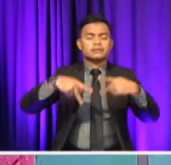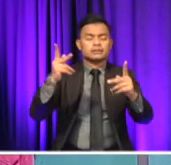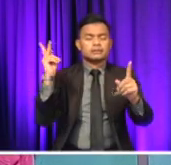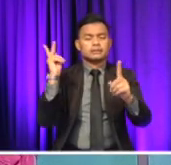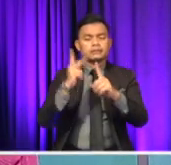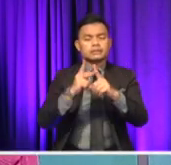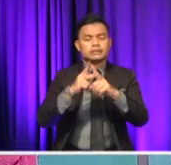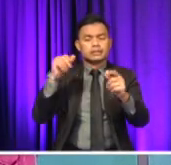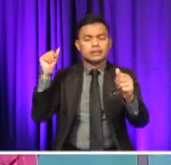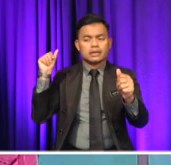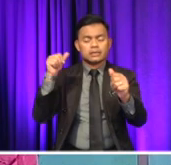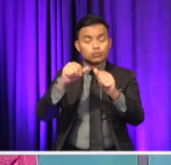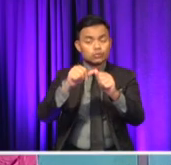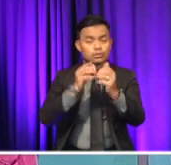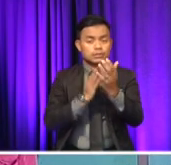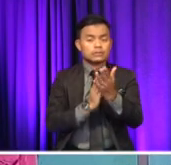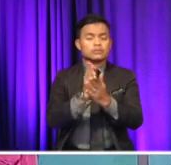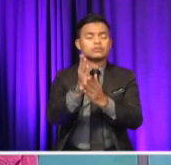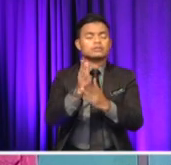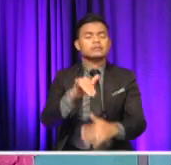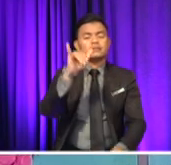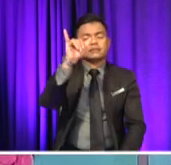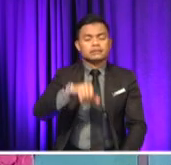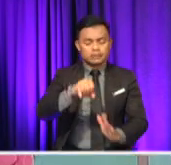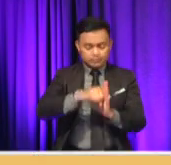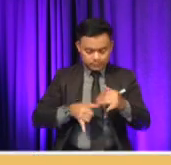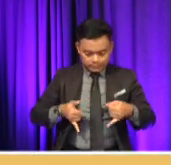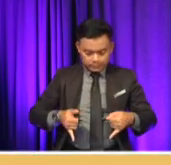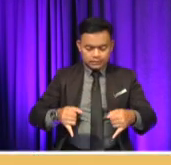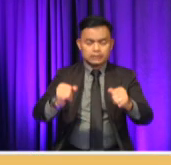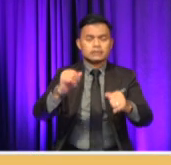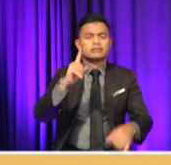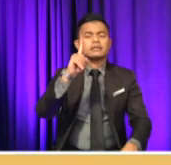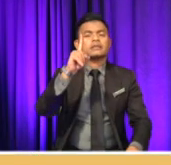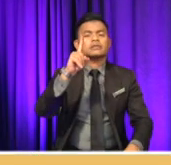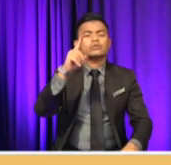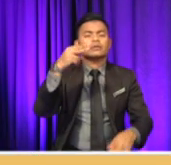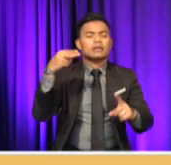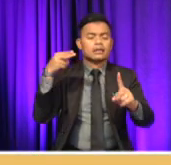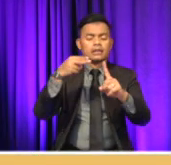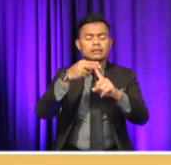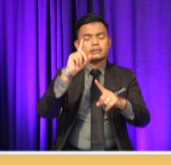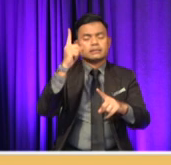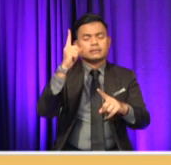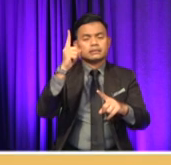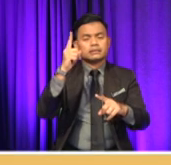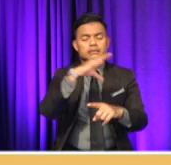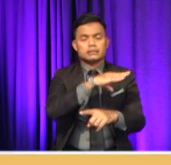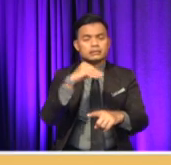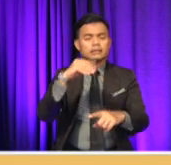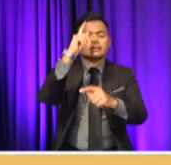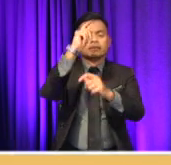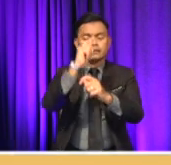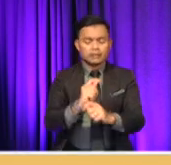yang mengalir sehalus saja dan mempunyai magnitifnya tetap oke contoh